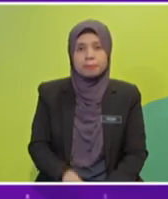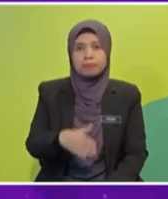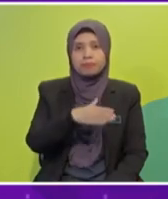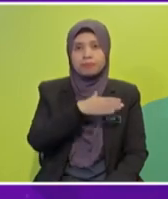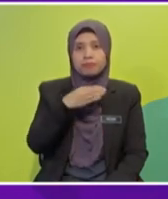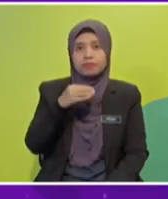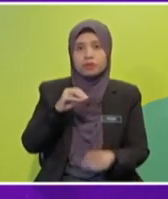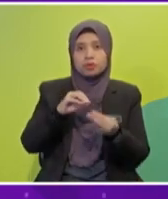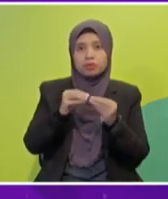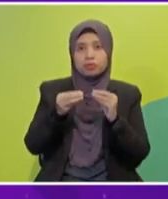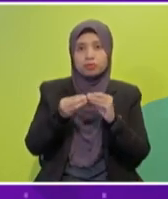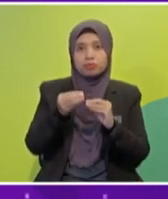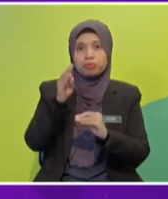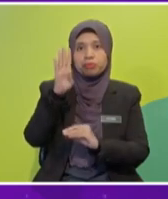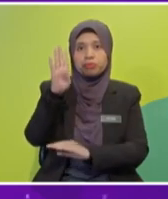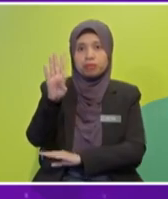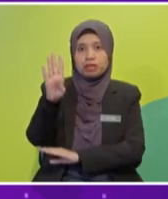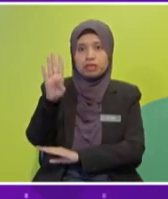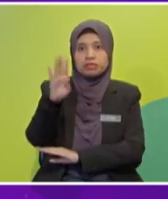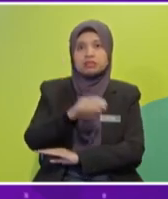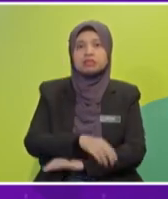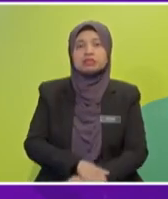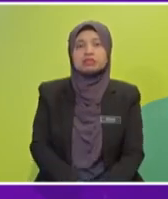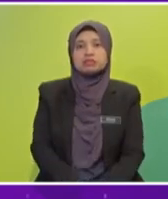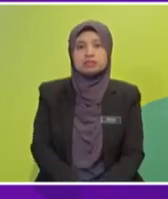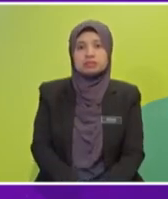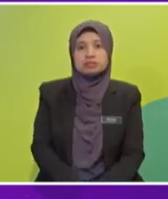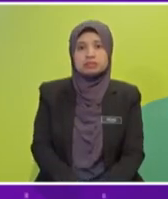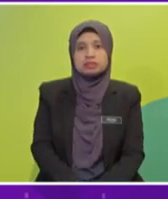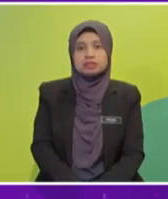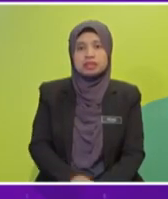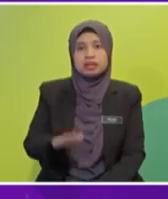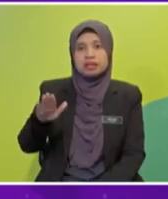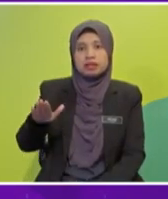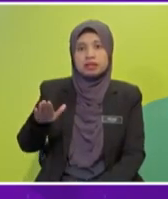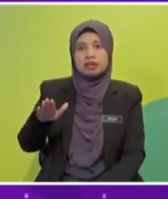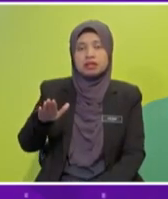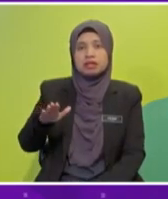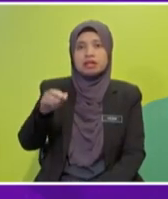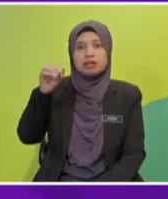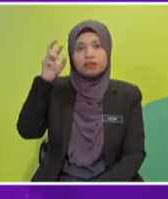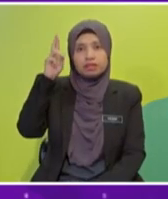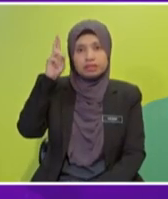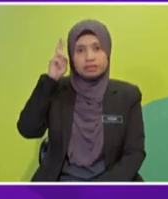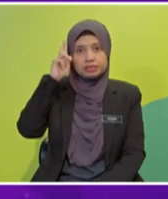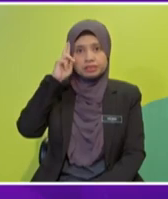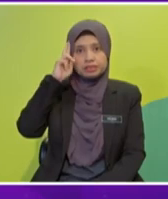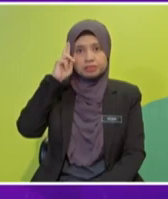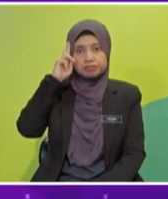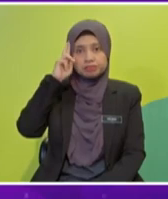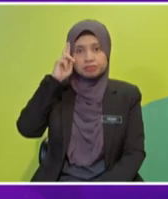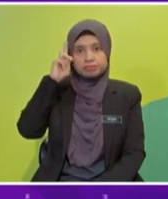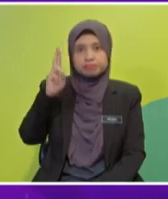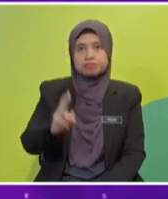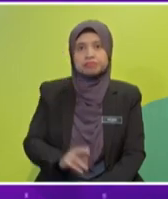yang keempat dan murid kita yang terakhir ialah adik Muhammad Rizki Safa bin